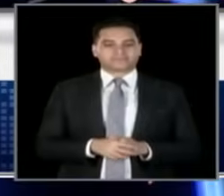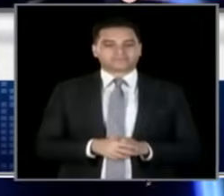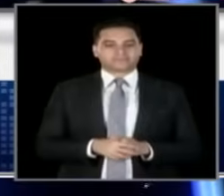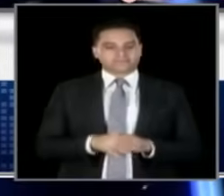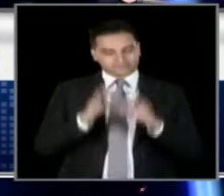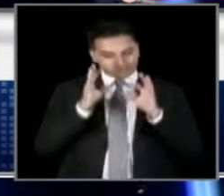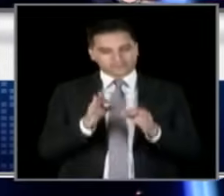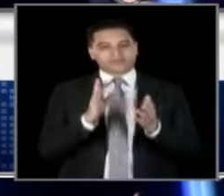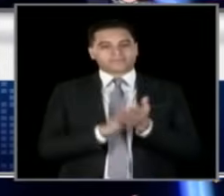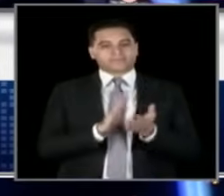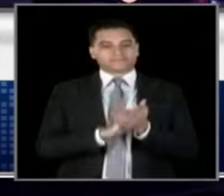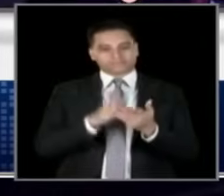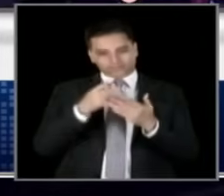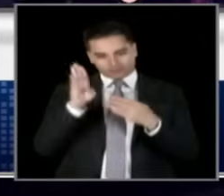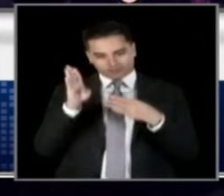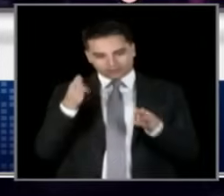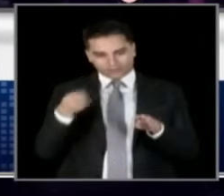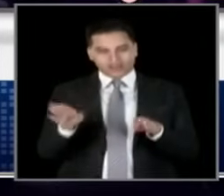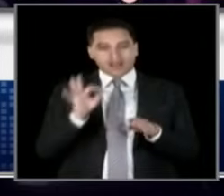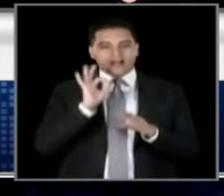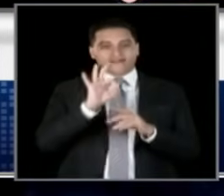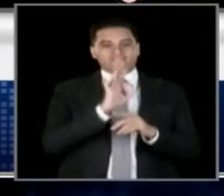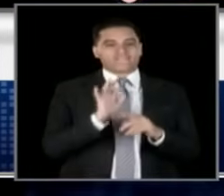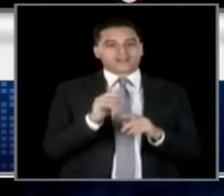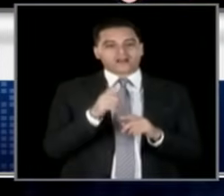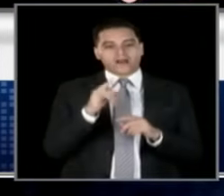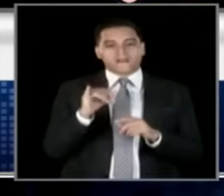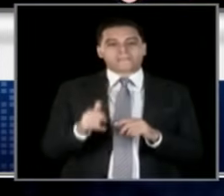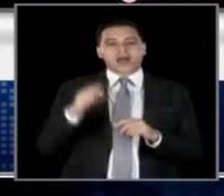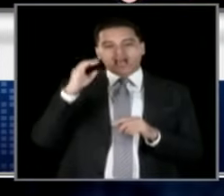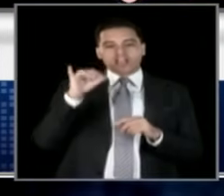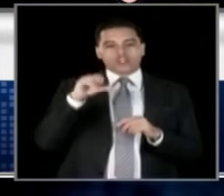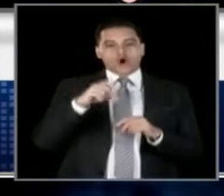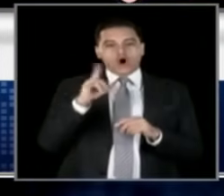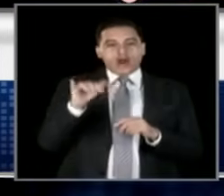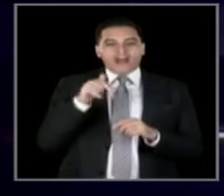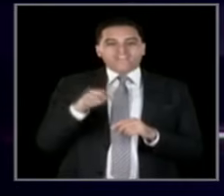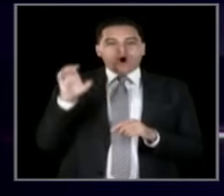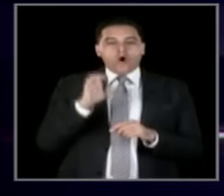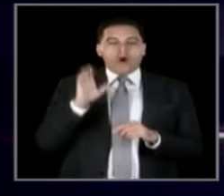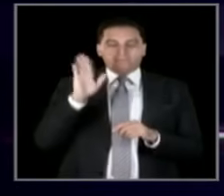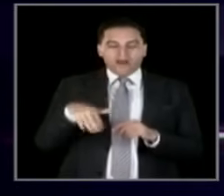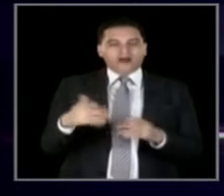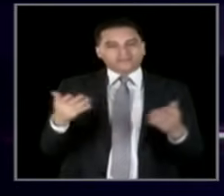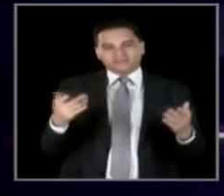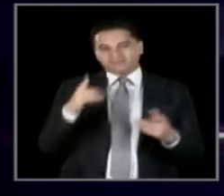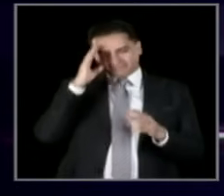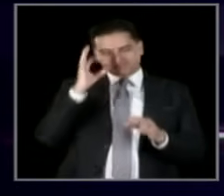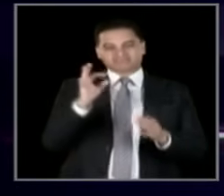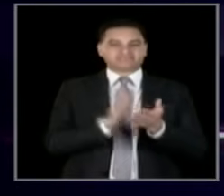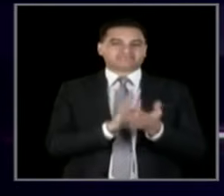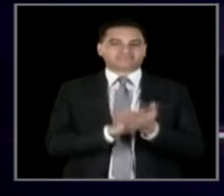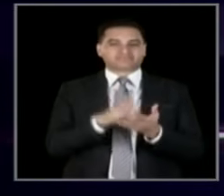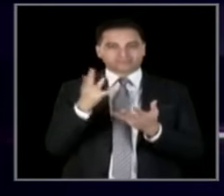رابع كرولوس استبعدت إن ماجوري في قارة أوروبا. برافو عليك 10